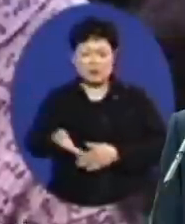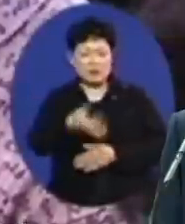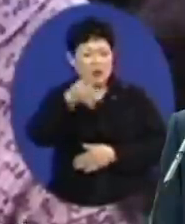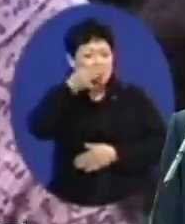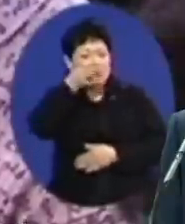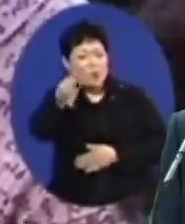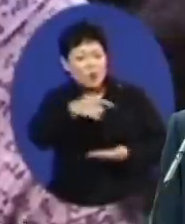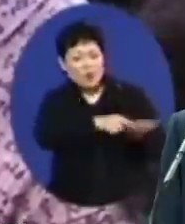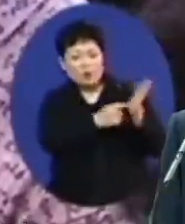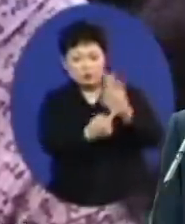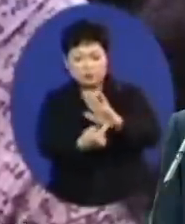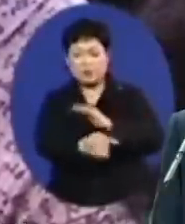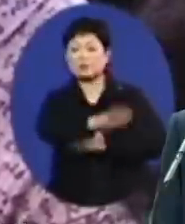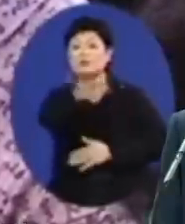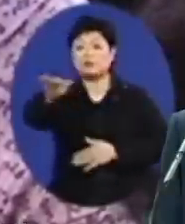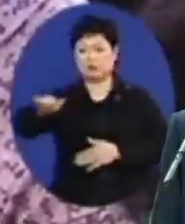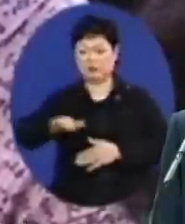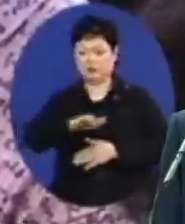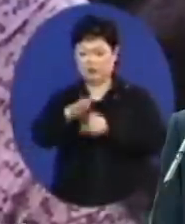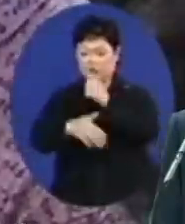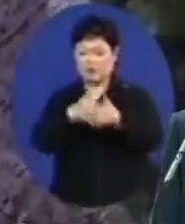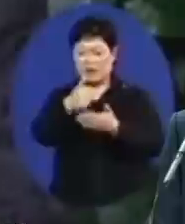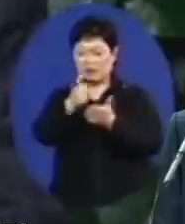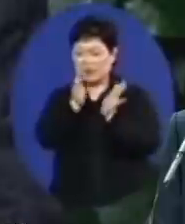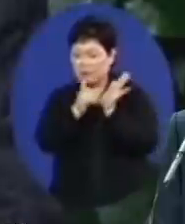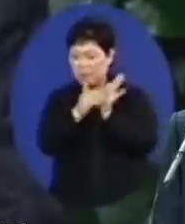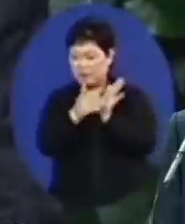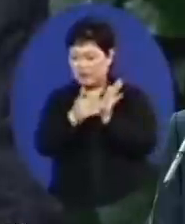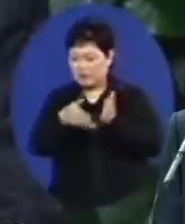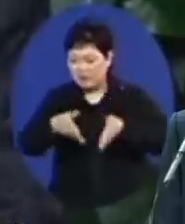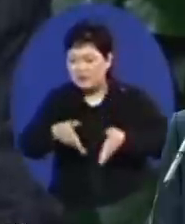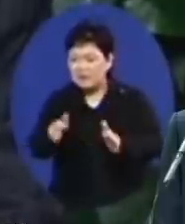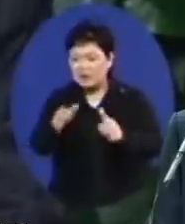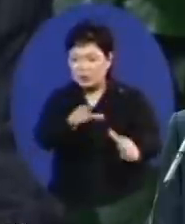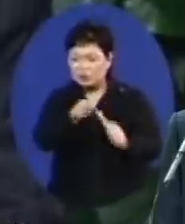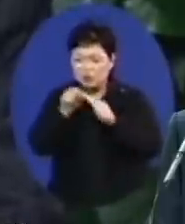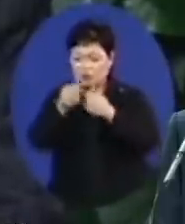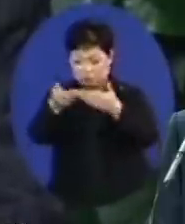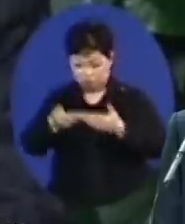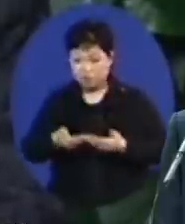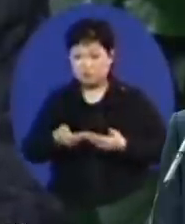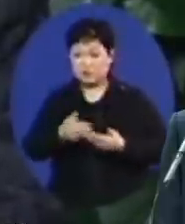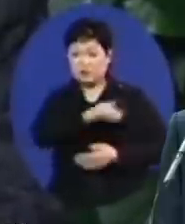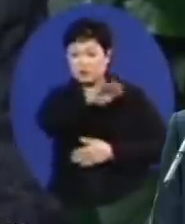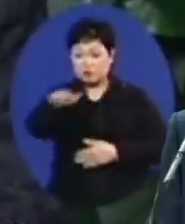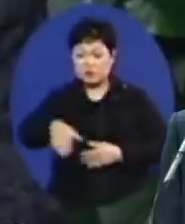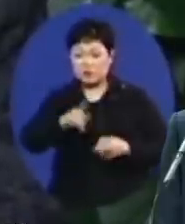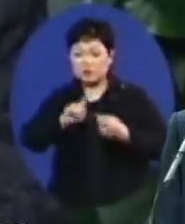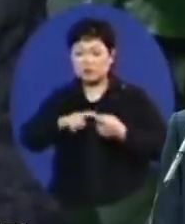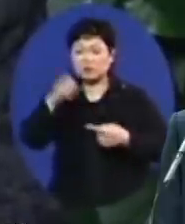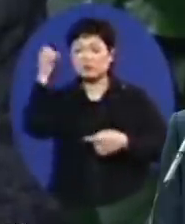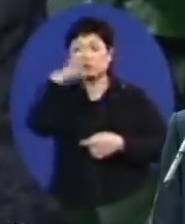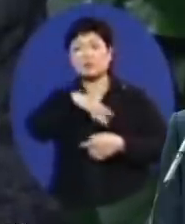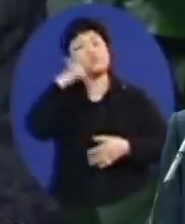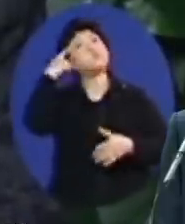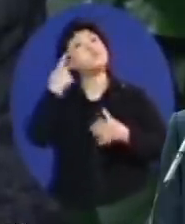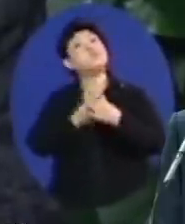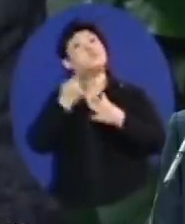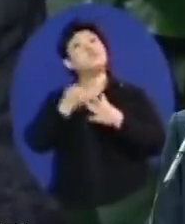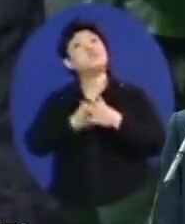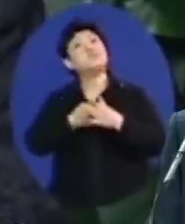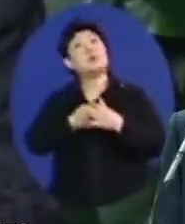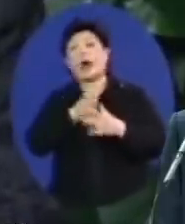했어서 우리를 하나님의 비밀한 길로 구원해 주셨는데 우리가 그것을 멍하니 바라보고 있어서는 안 되는